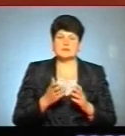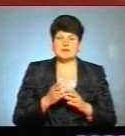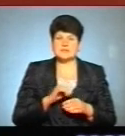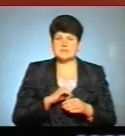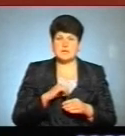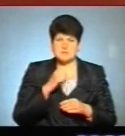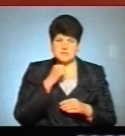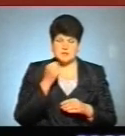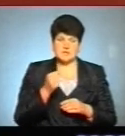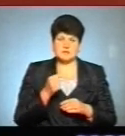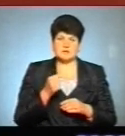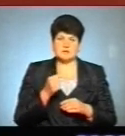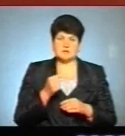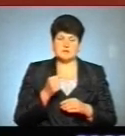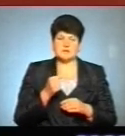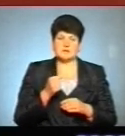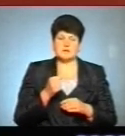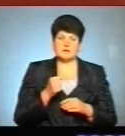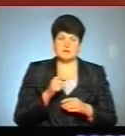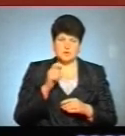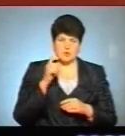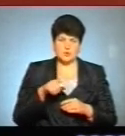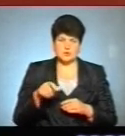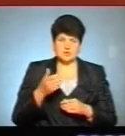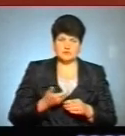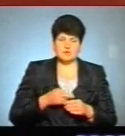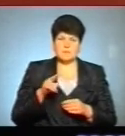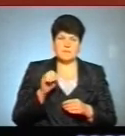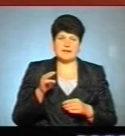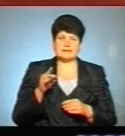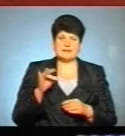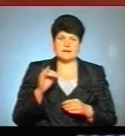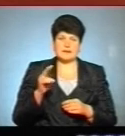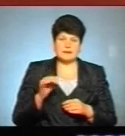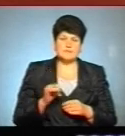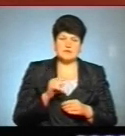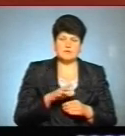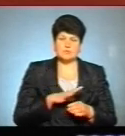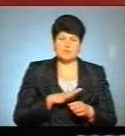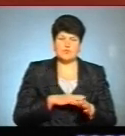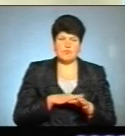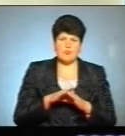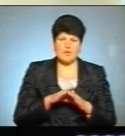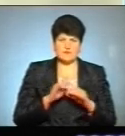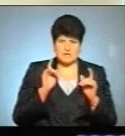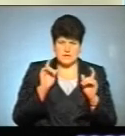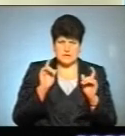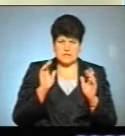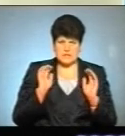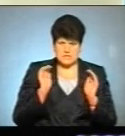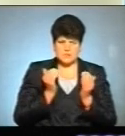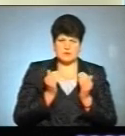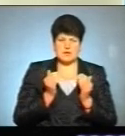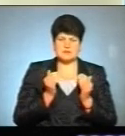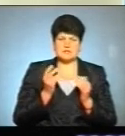найстарші люди живуть, це в геріатричний пансіонат, про те, що я вже говорив, в Петриках, і він був в повній ізоляції місяць, де